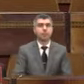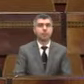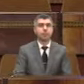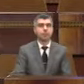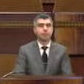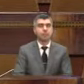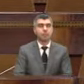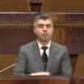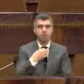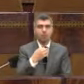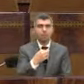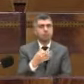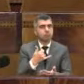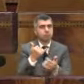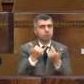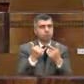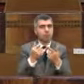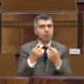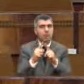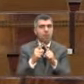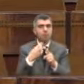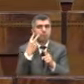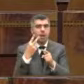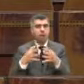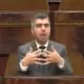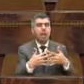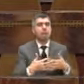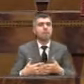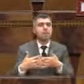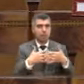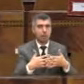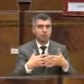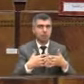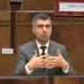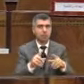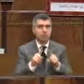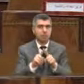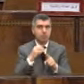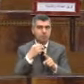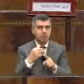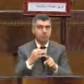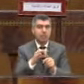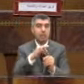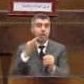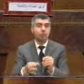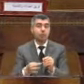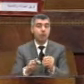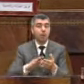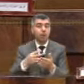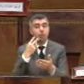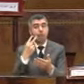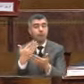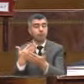قالوا اننا غادي نمشيو شوفوا امريكا باش نكون واضحين، كانوا قرارات اخرى ونتائج اخرى